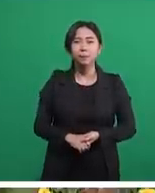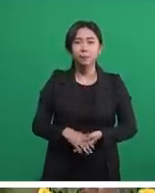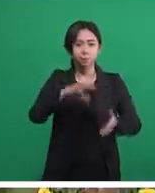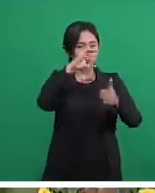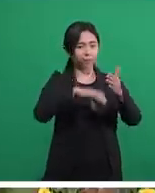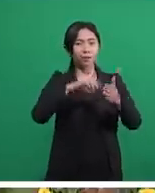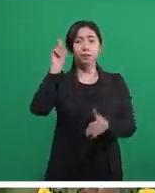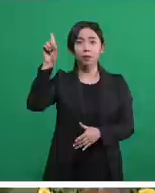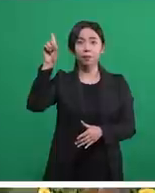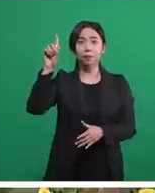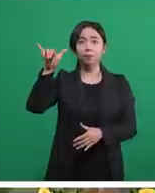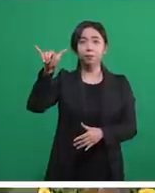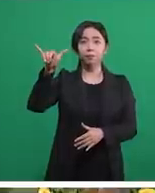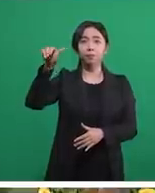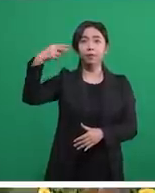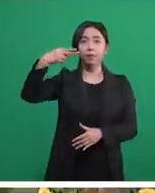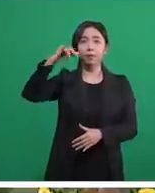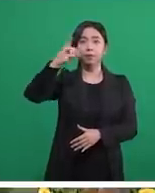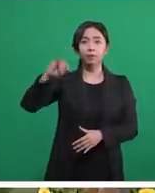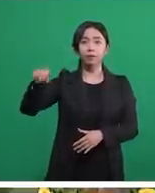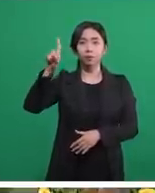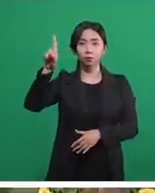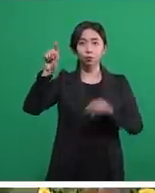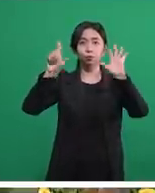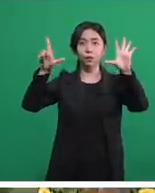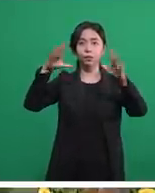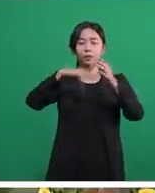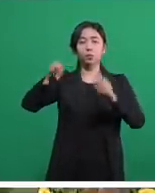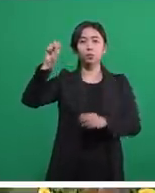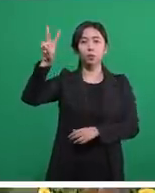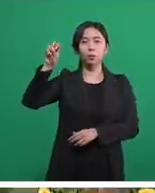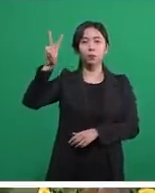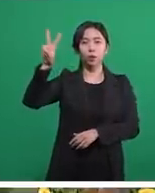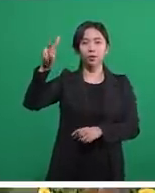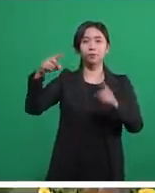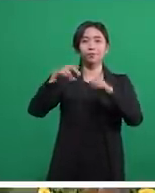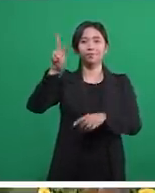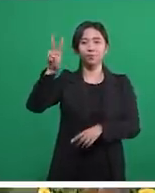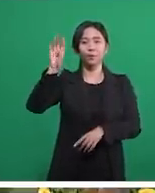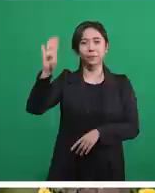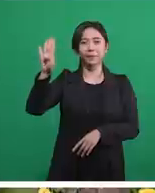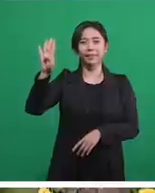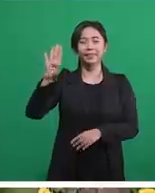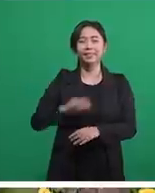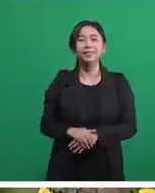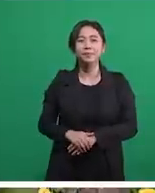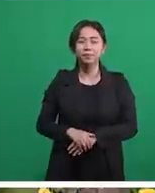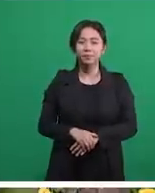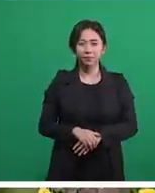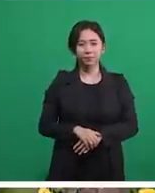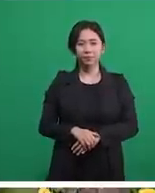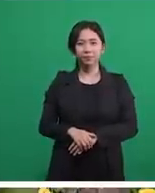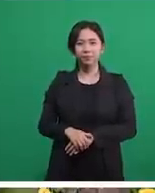Bacaan pertama dari kitab Yehezkiel 17 ayat 22 sampai 24.